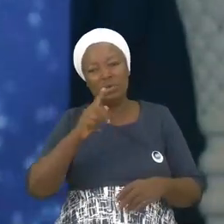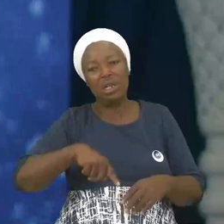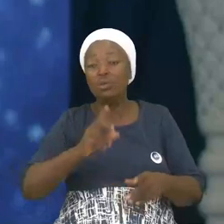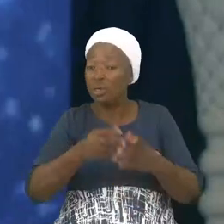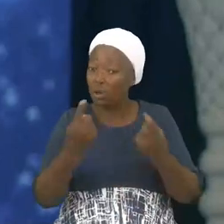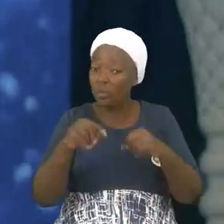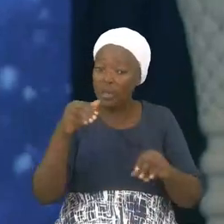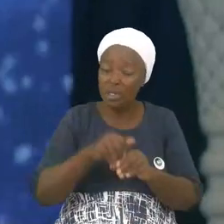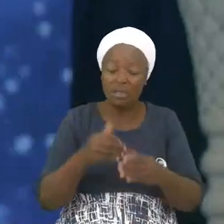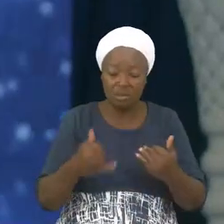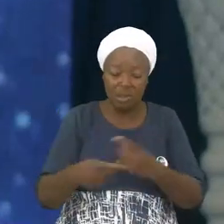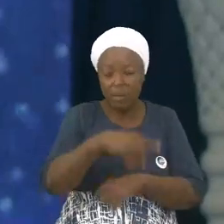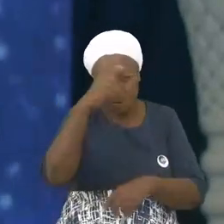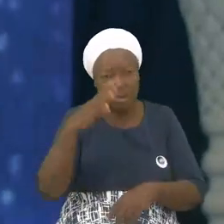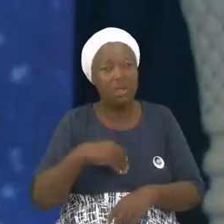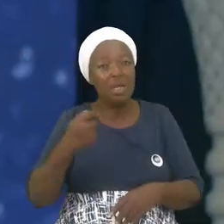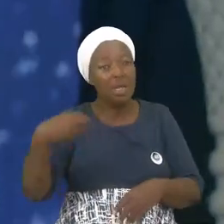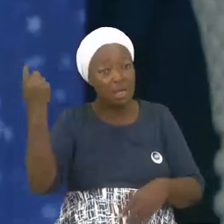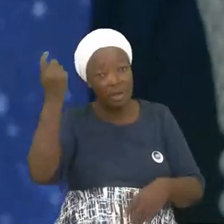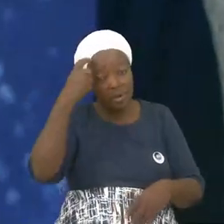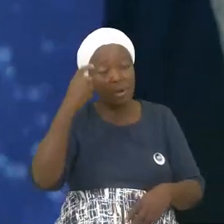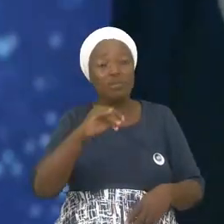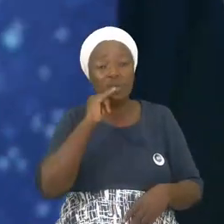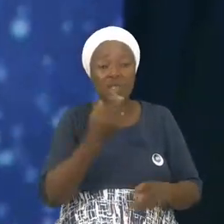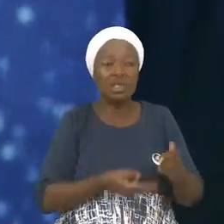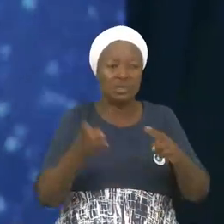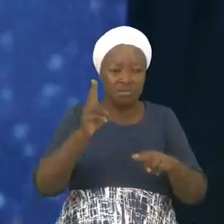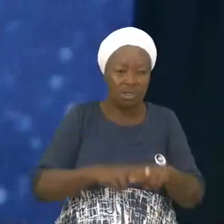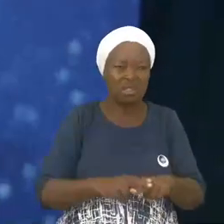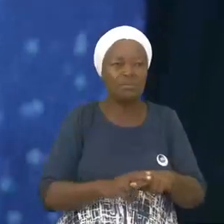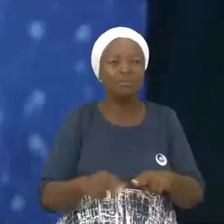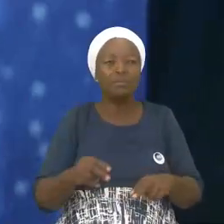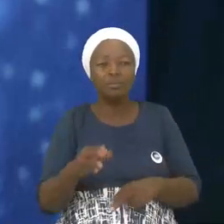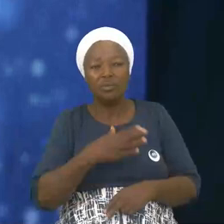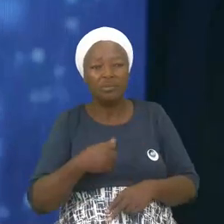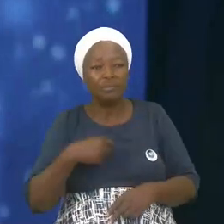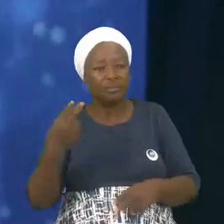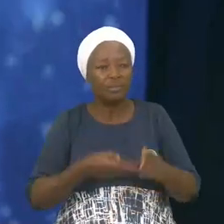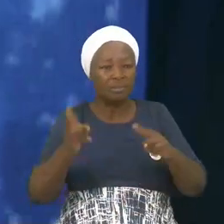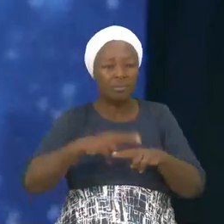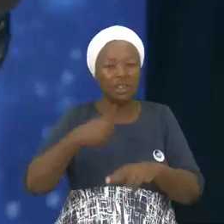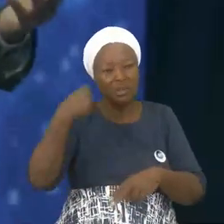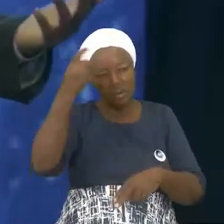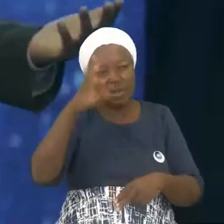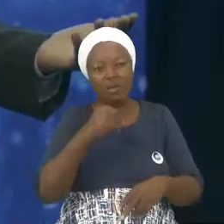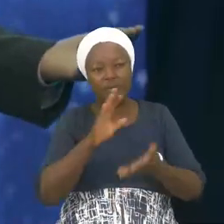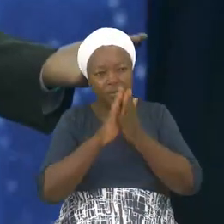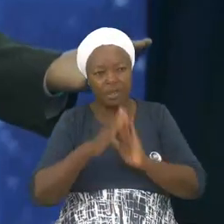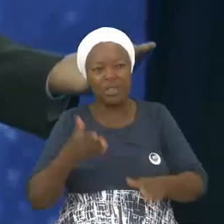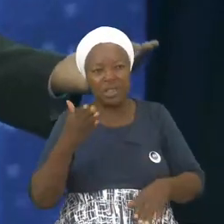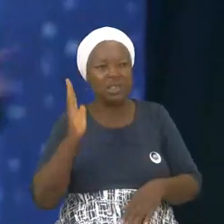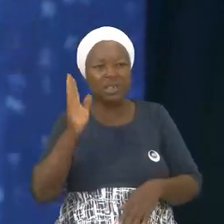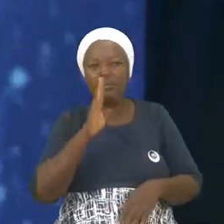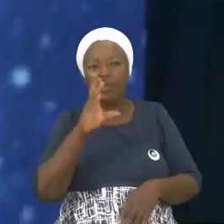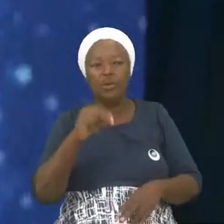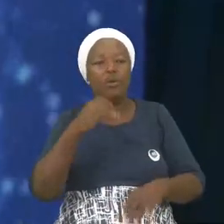ne suis pas en retard? Tu n'es pas venu en retard. Tu peux venir aujourd'hui. Parce que son empire s'accroît. Donner à